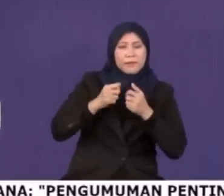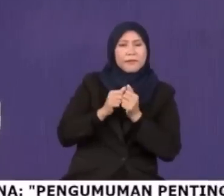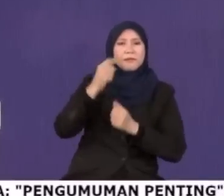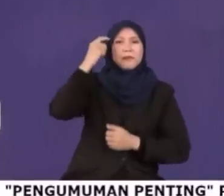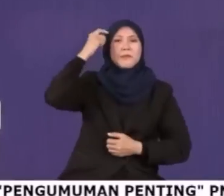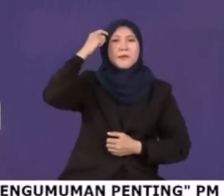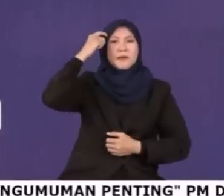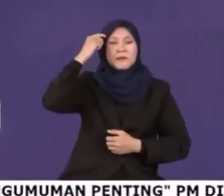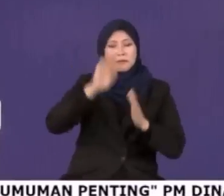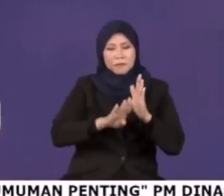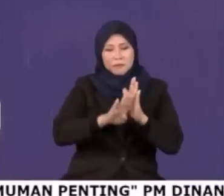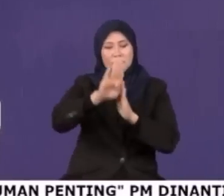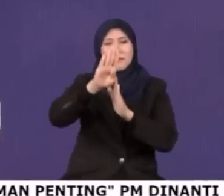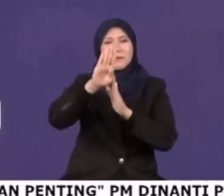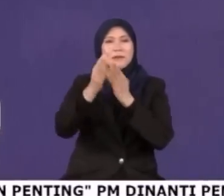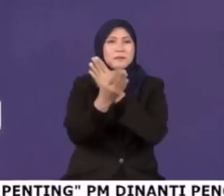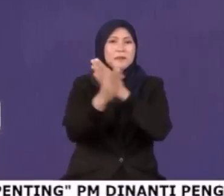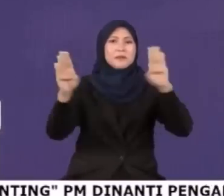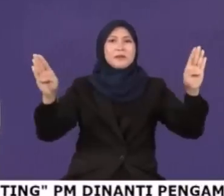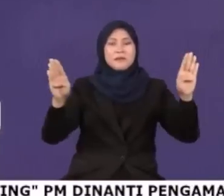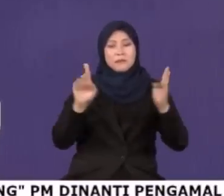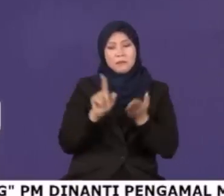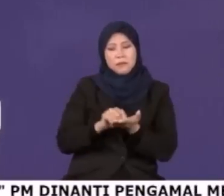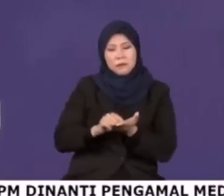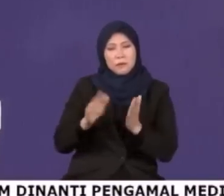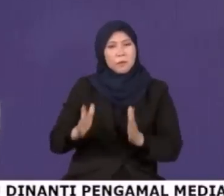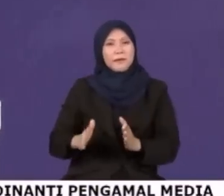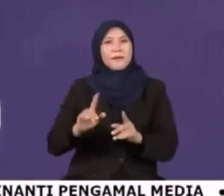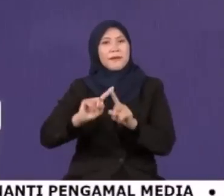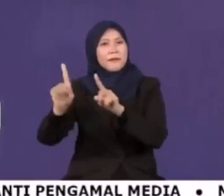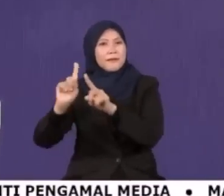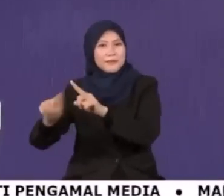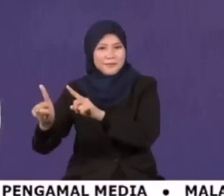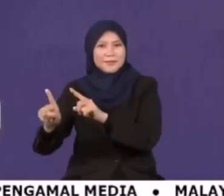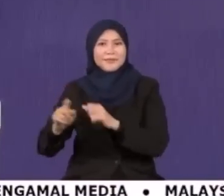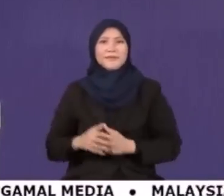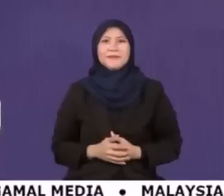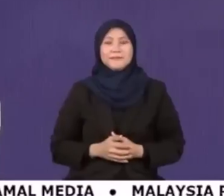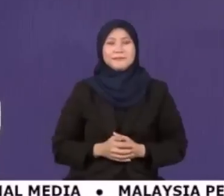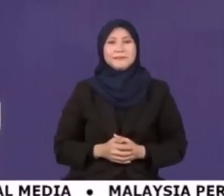bidang pembangunan kebebasan kewartawanan dan lain-lain